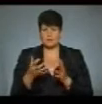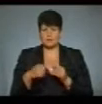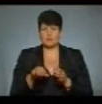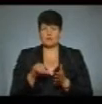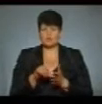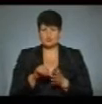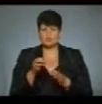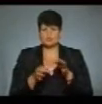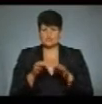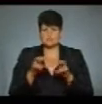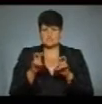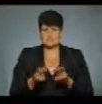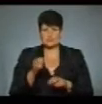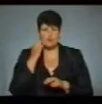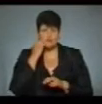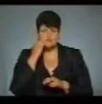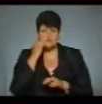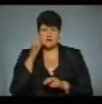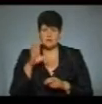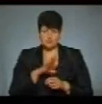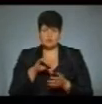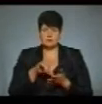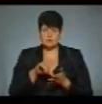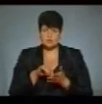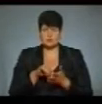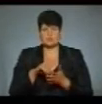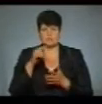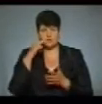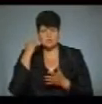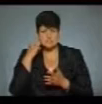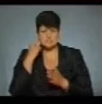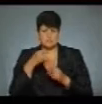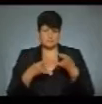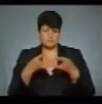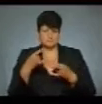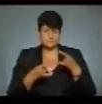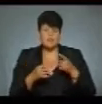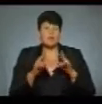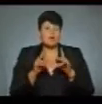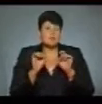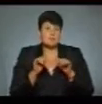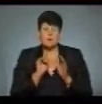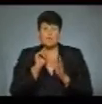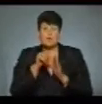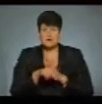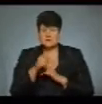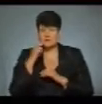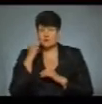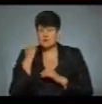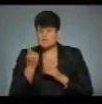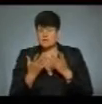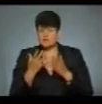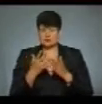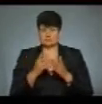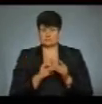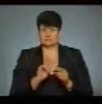судовому засіданні в Москві, а також був присутнім в ефірі російського телеканалу. Як Клюєв міг потрапити до Росії, якщо він не